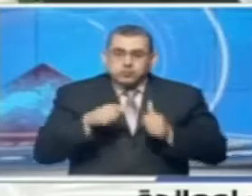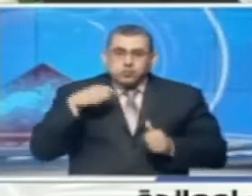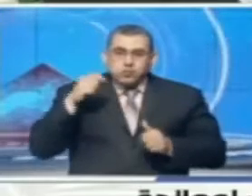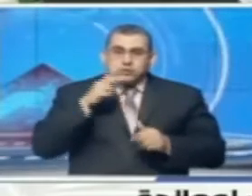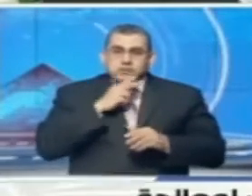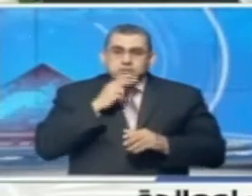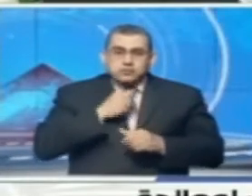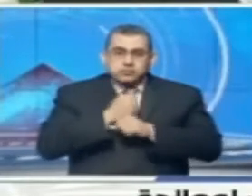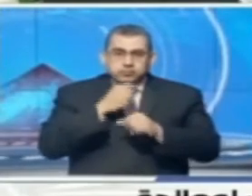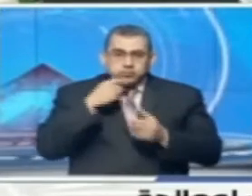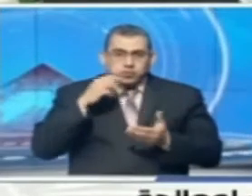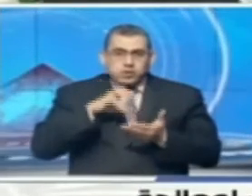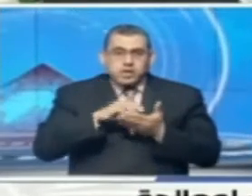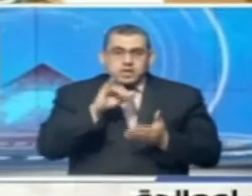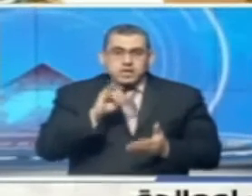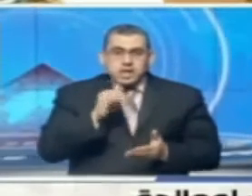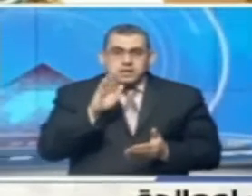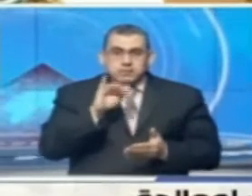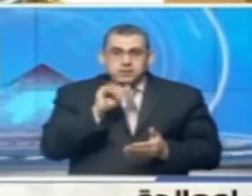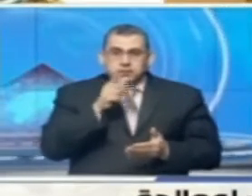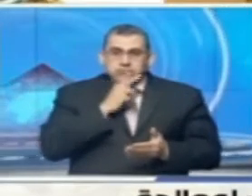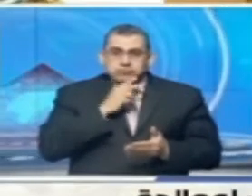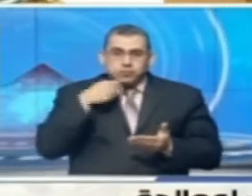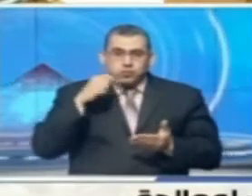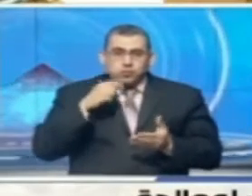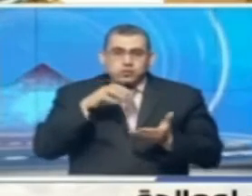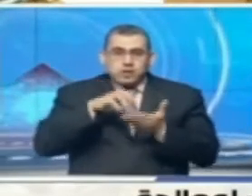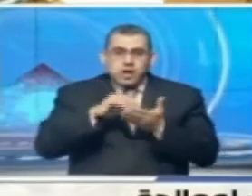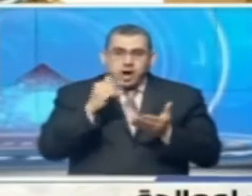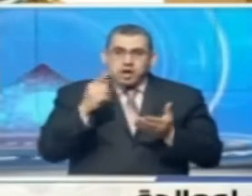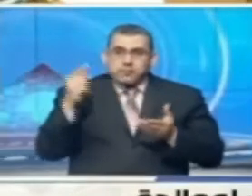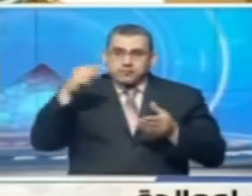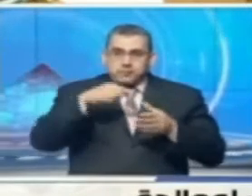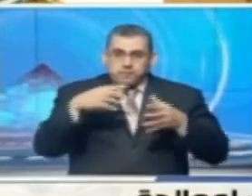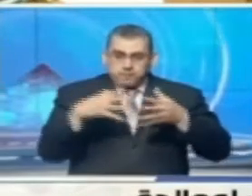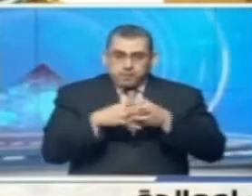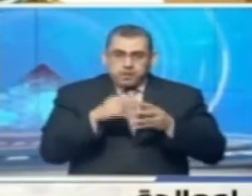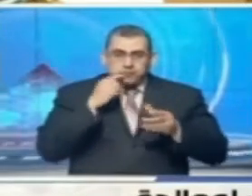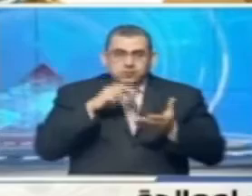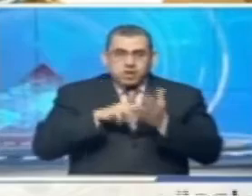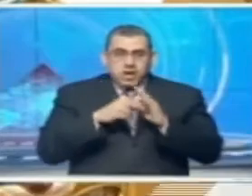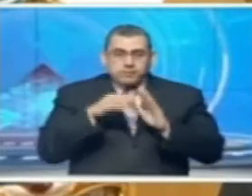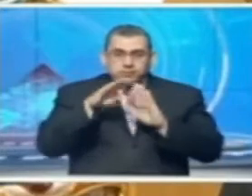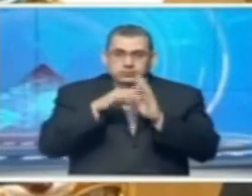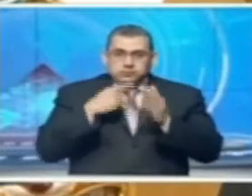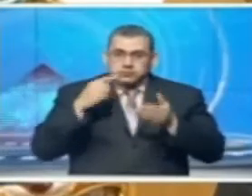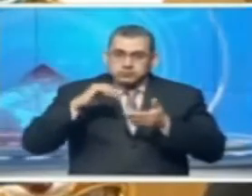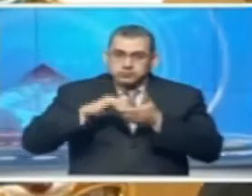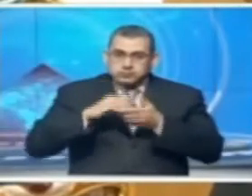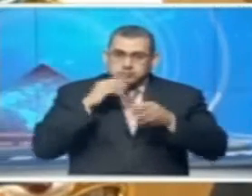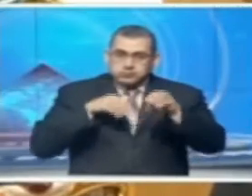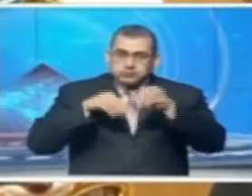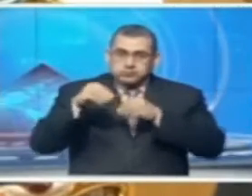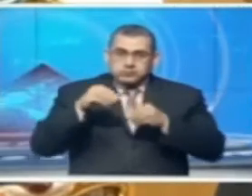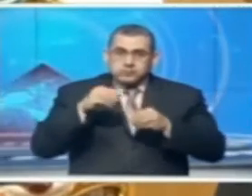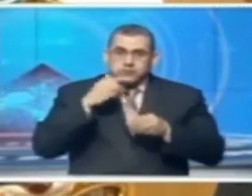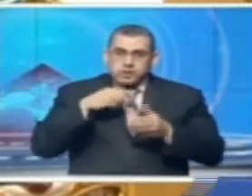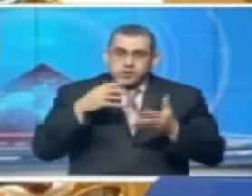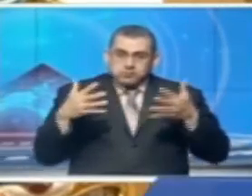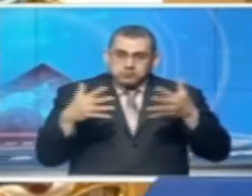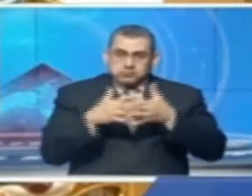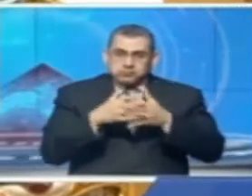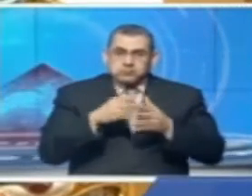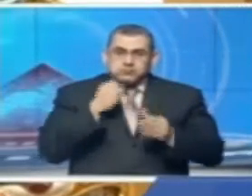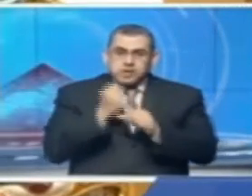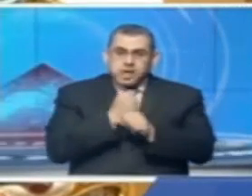البيئة دكتورة ياسمين فؤاد. وجود دول عربية معنا للنظر في هذه القضية وكيفية التعاضد فيما بينهم تعميق